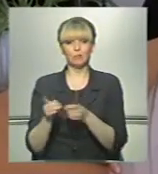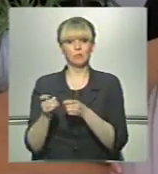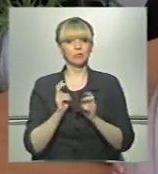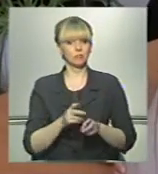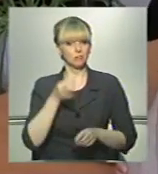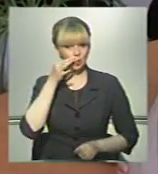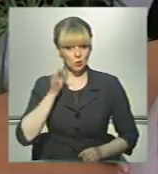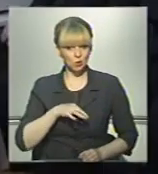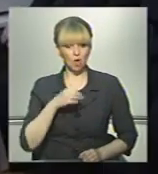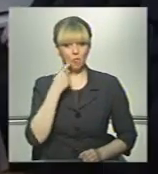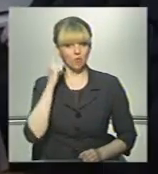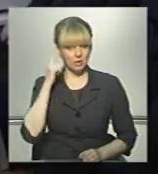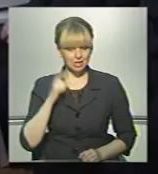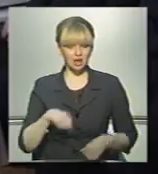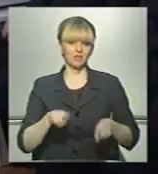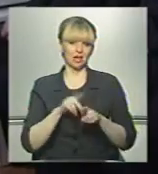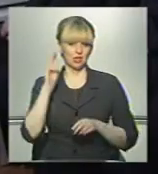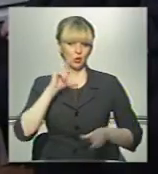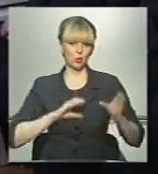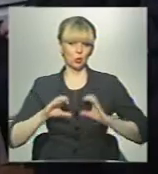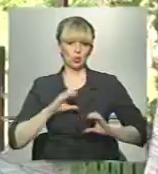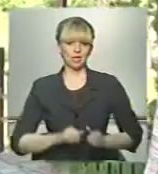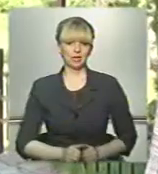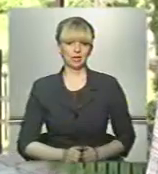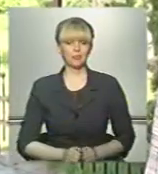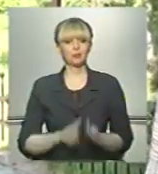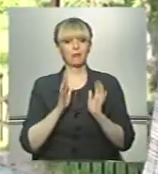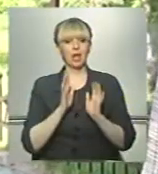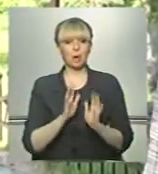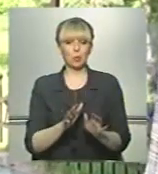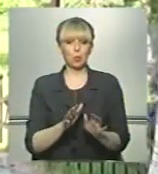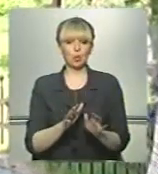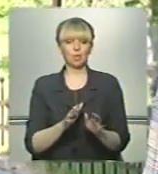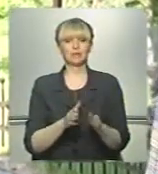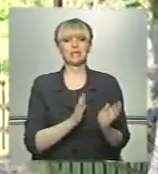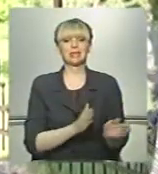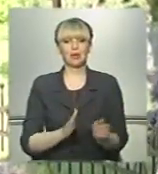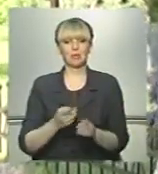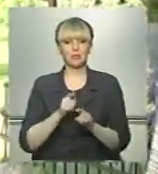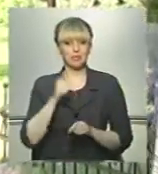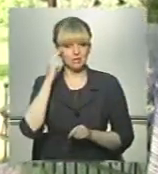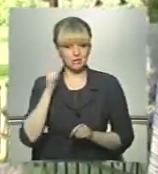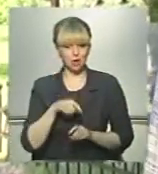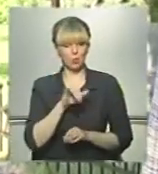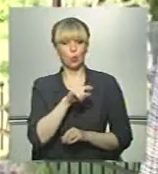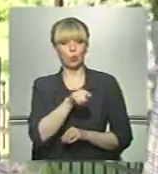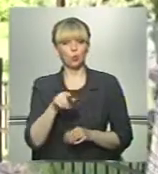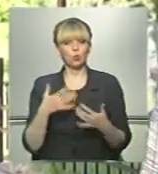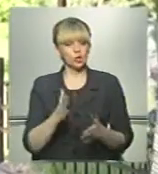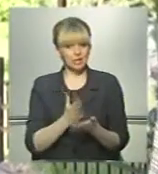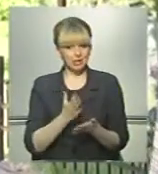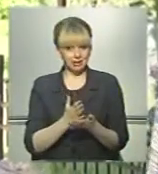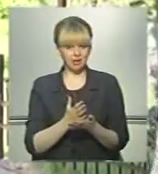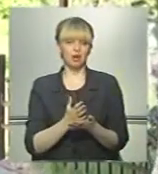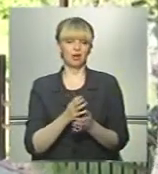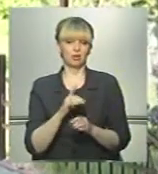як досвідчені мовознавці, так і студенти. Будемо структурувати, систематизувати ті знання, які у них вже є